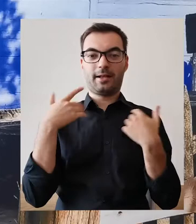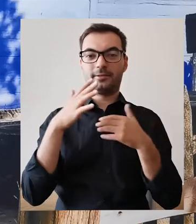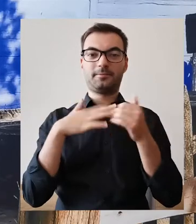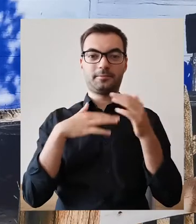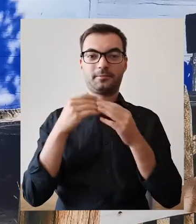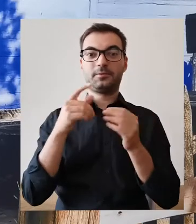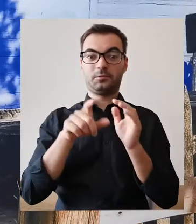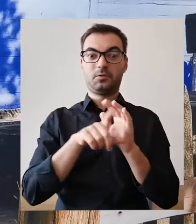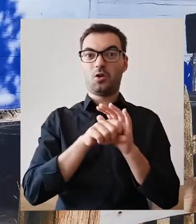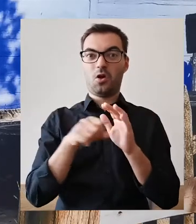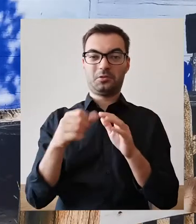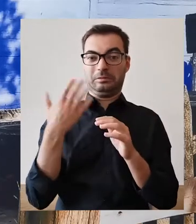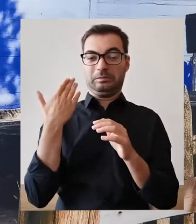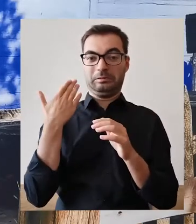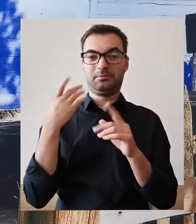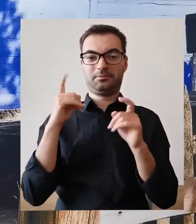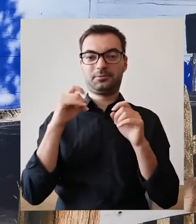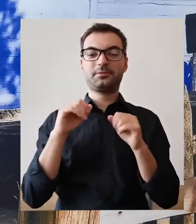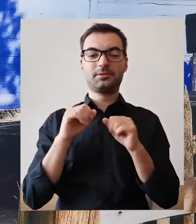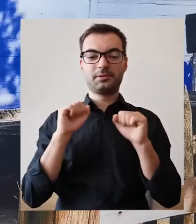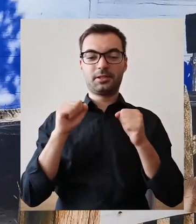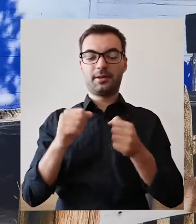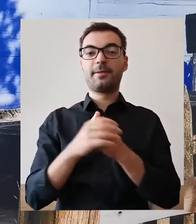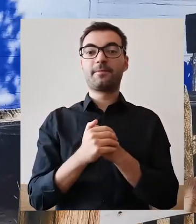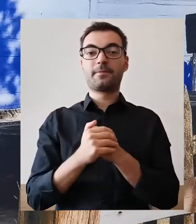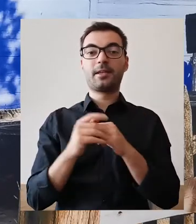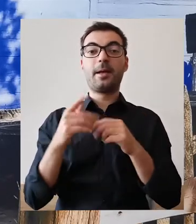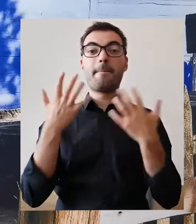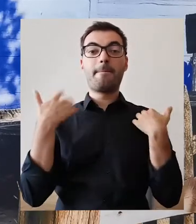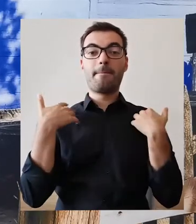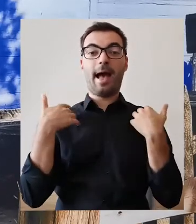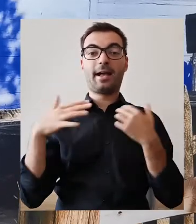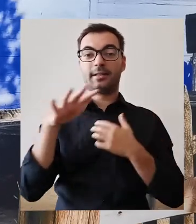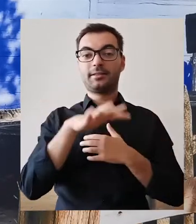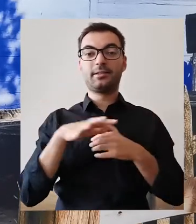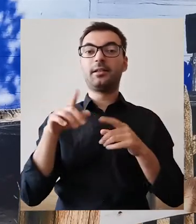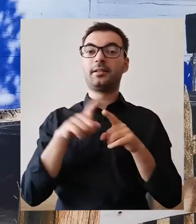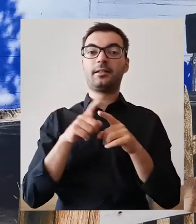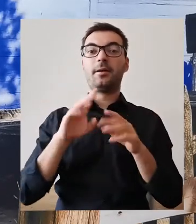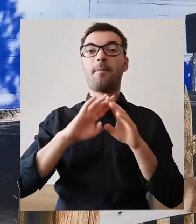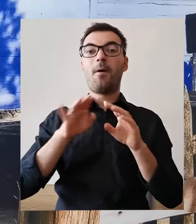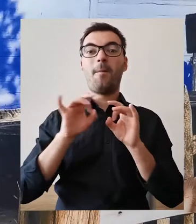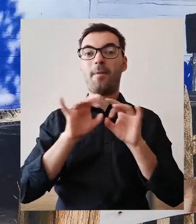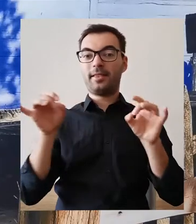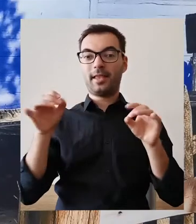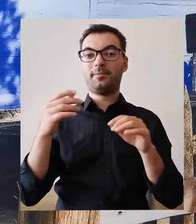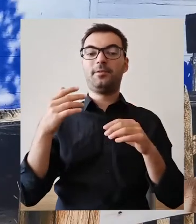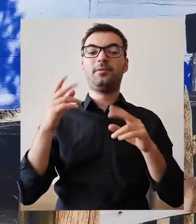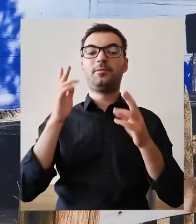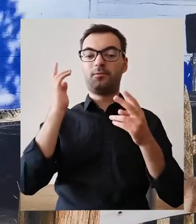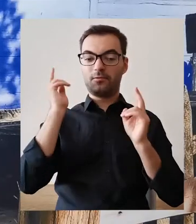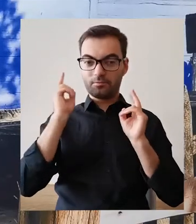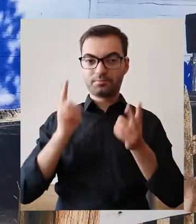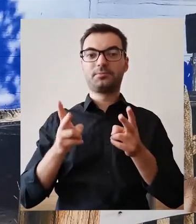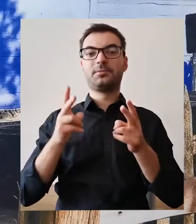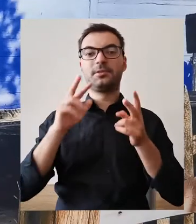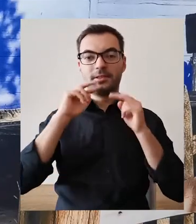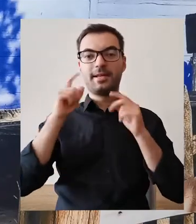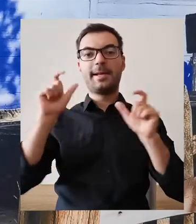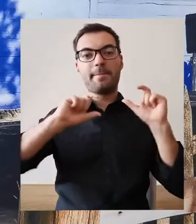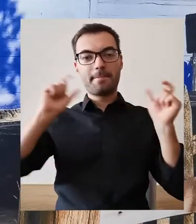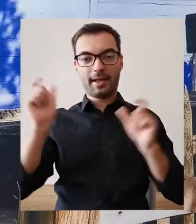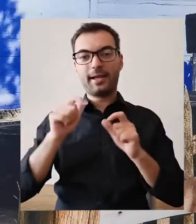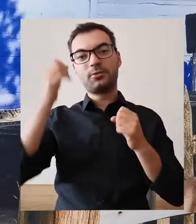działa od niedawna w parku również od niedawna o pandemii wreszcie zaczęły się odbywać